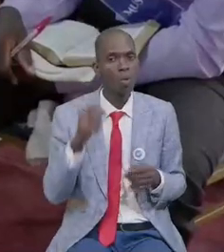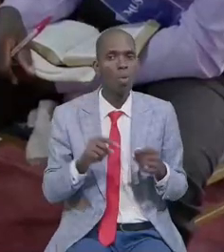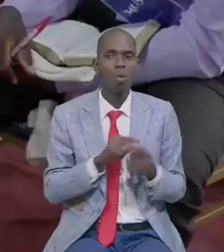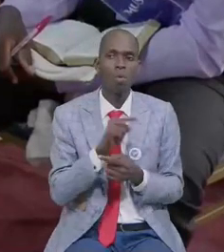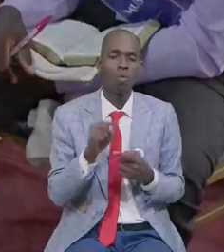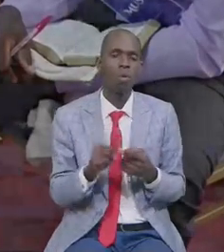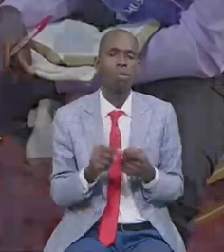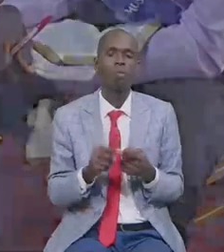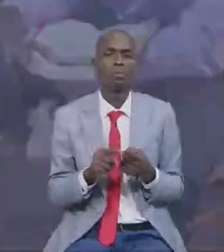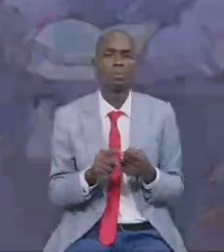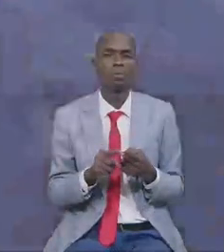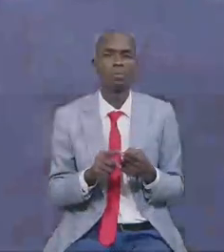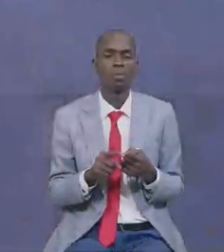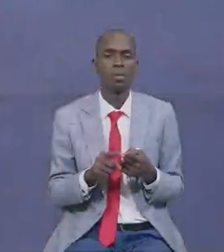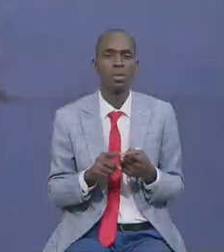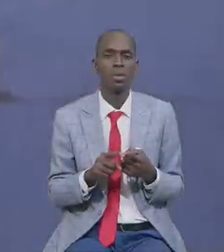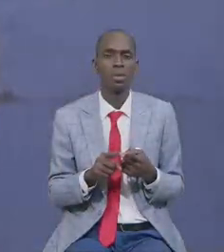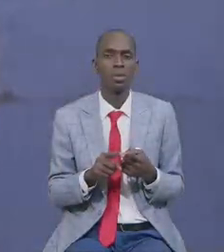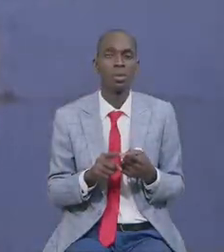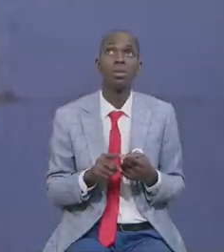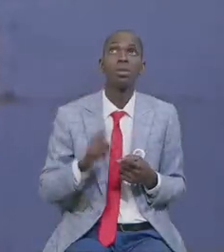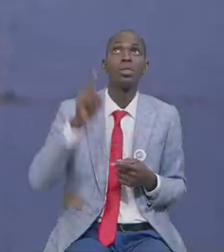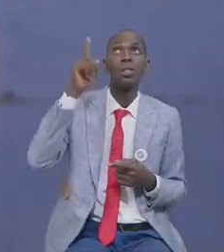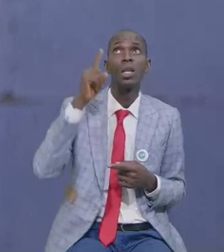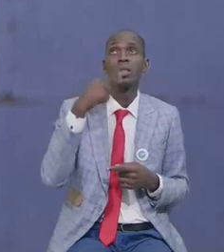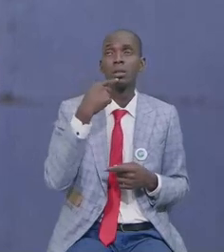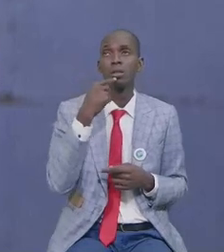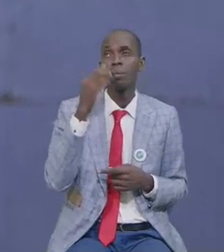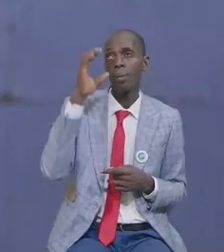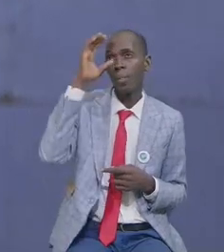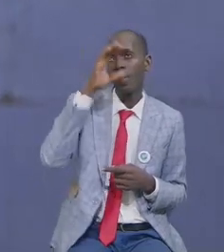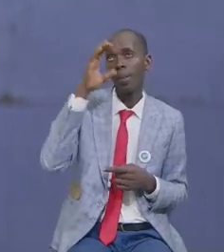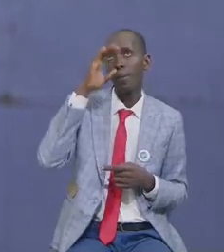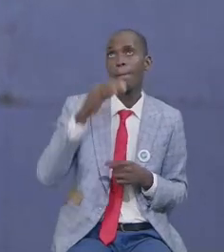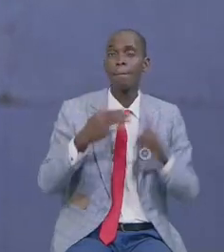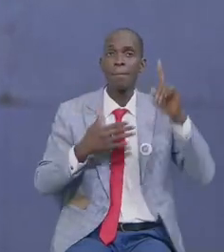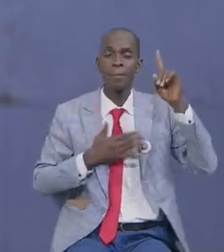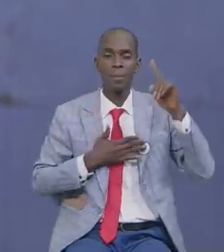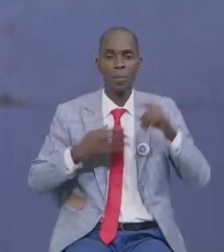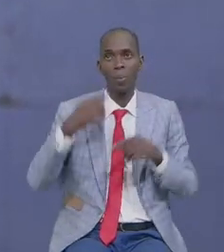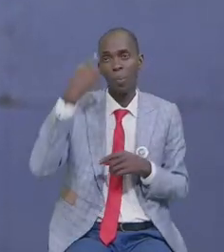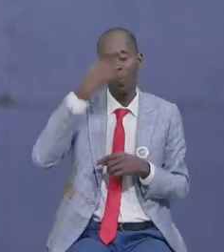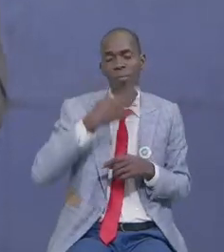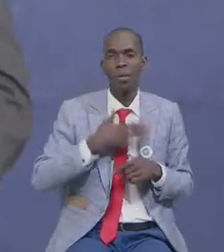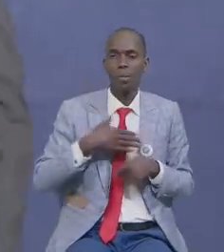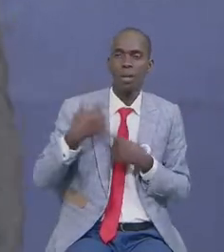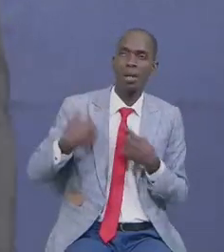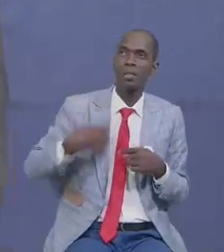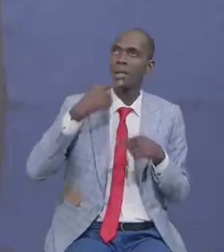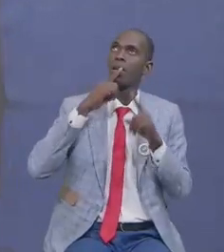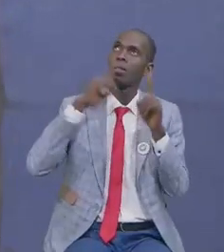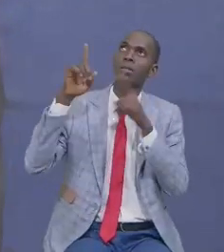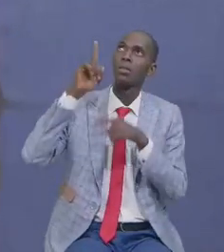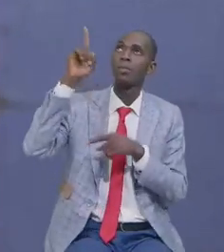Parce que quand tu dis, cherchez ma face, mon cœur dit,